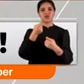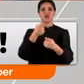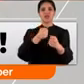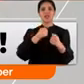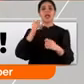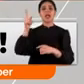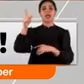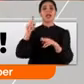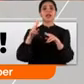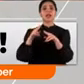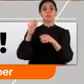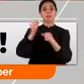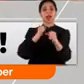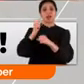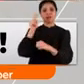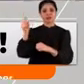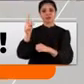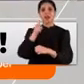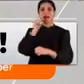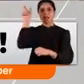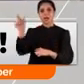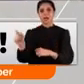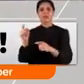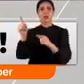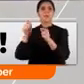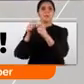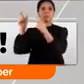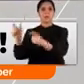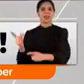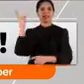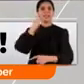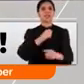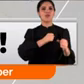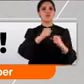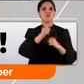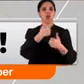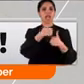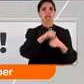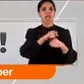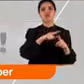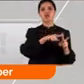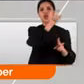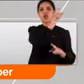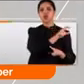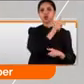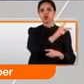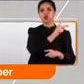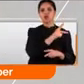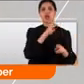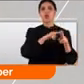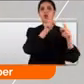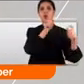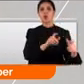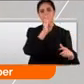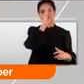Oğuzcan Yararcan, Bahreyn-İstanbul seferini, Türk Hava Yolları'nda ikinci pilot olarak görev yapan eşi Nurdan Yararcan ise Kuala